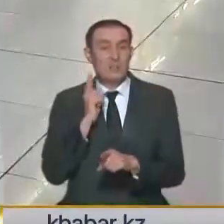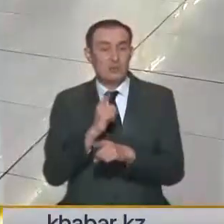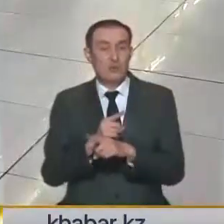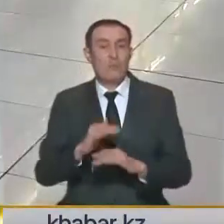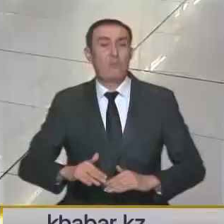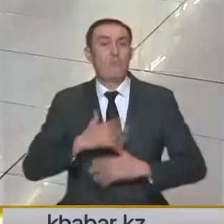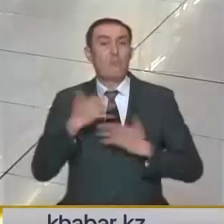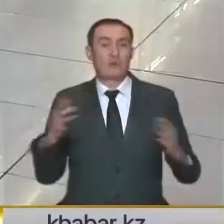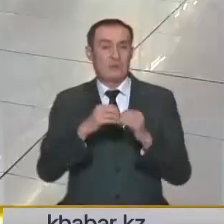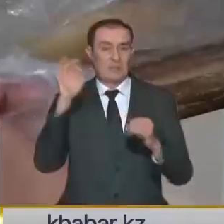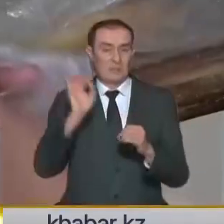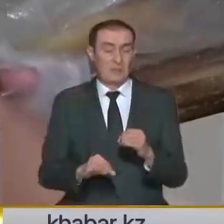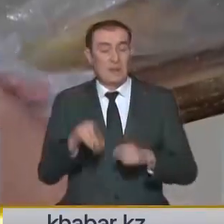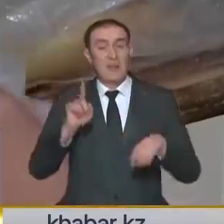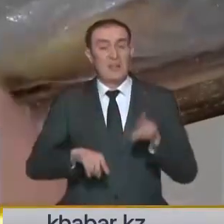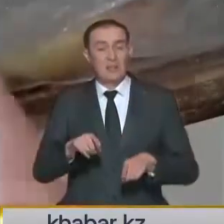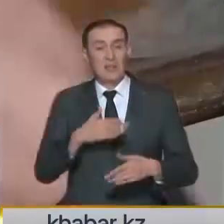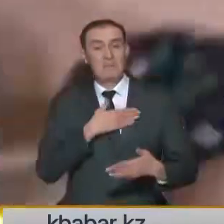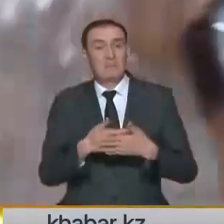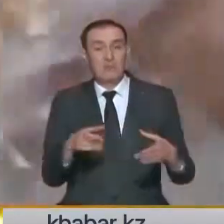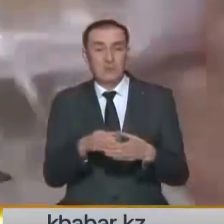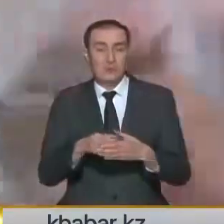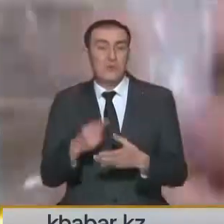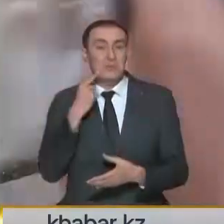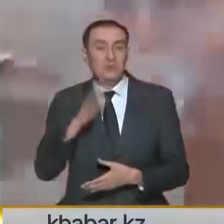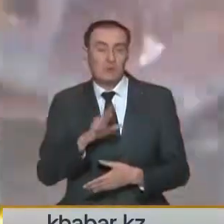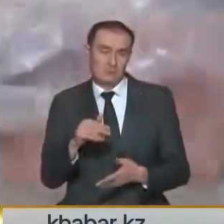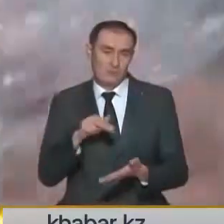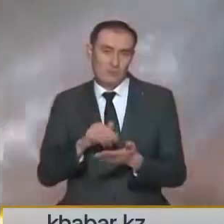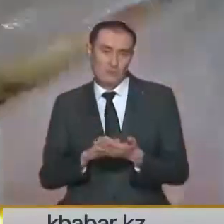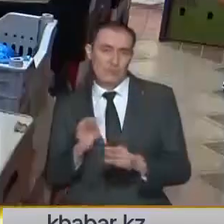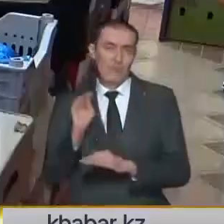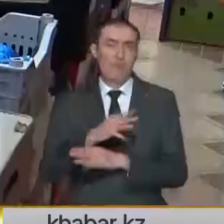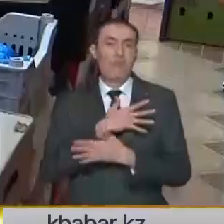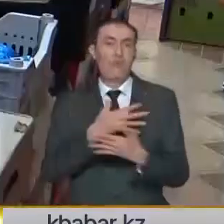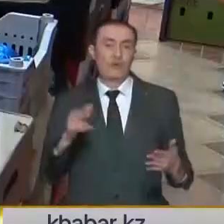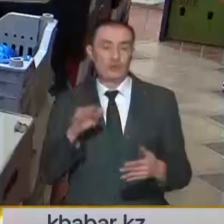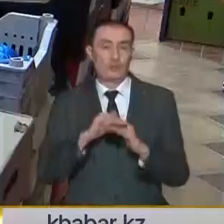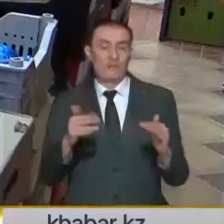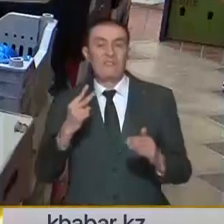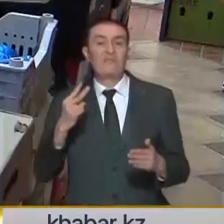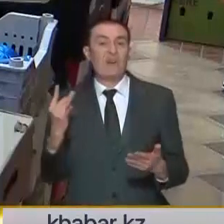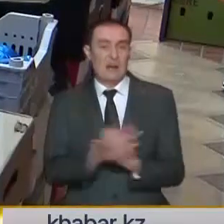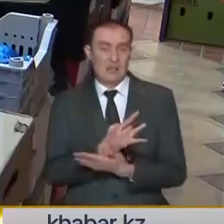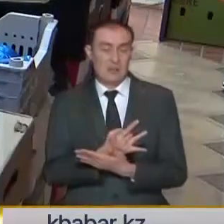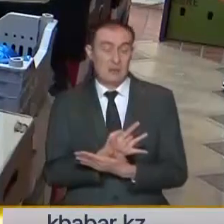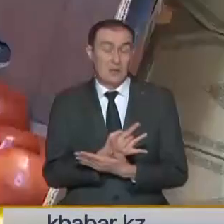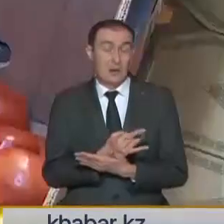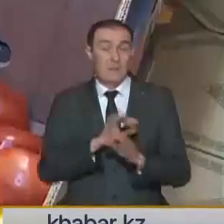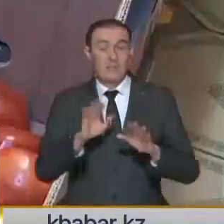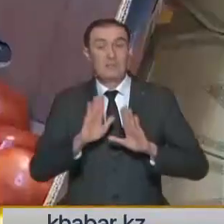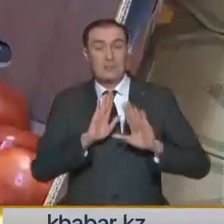превышать 15%. Некоторые предприниматели не стеснялись указывать цены, которые превышали допустимый уровень вдвое. По